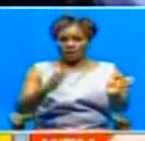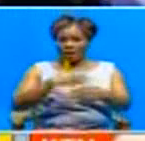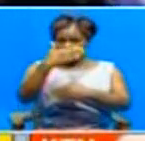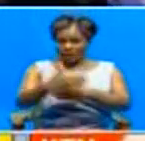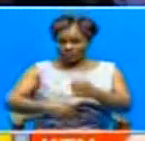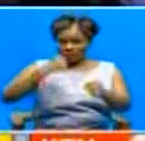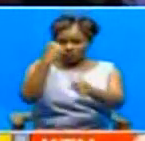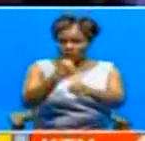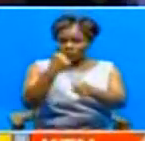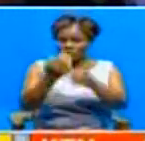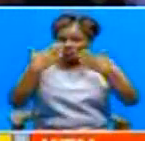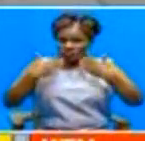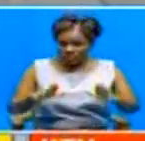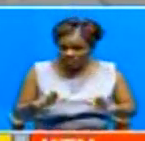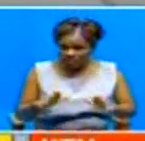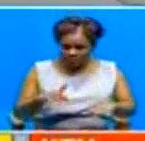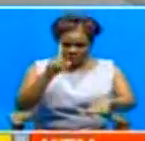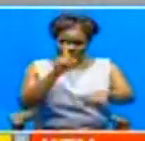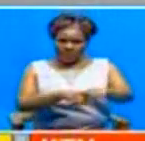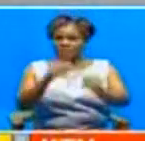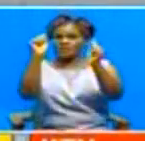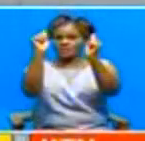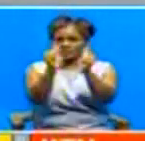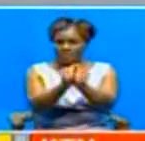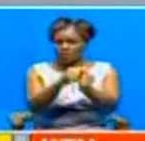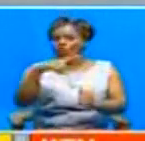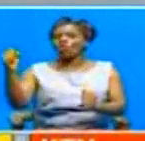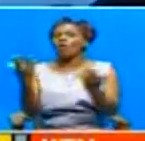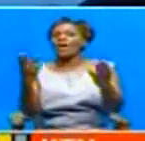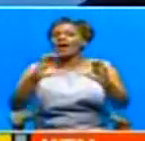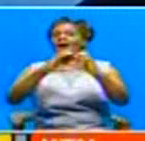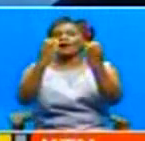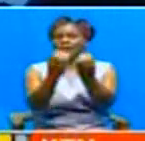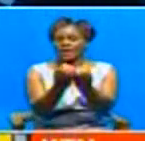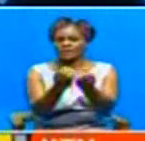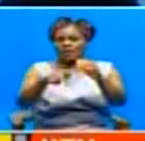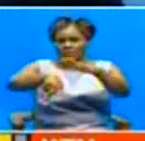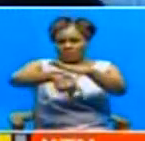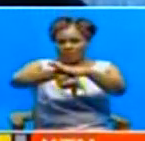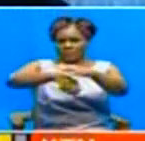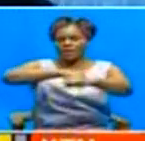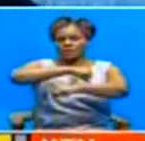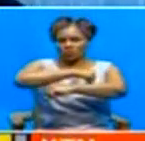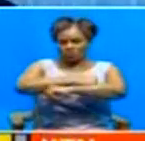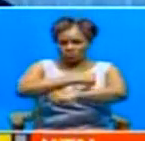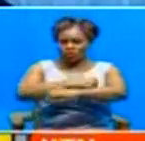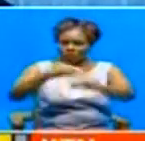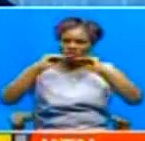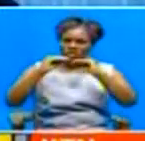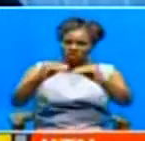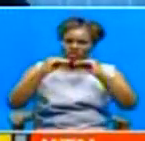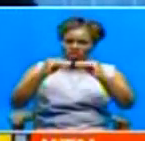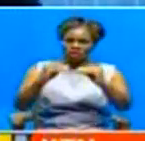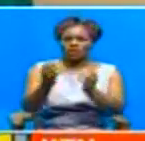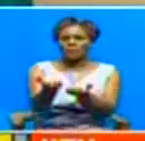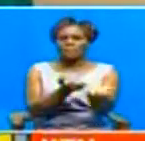ya kutekeleza wajibu huo, mwendo wa saa 4 kuelekea darasani katika shule ya upili ya Wajir ili kufunza somo